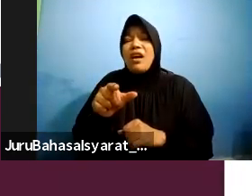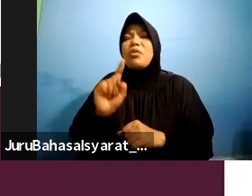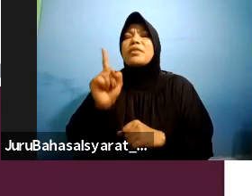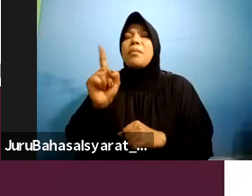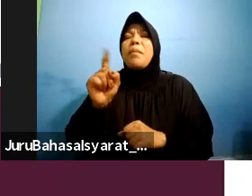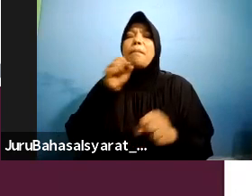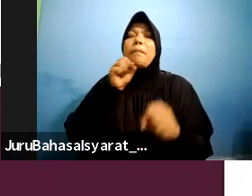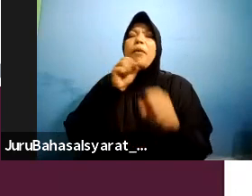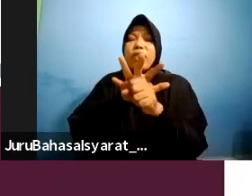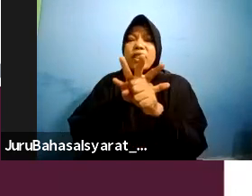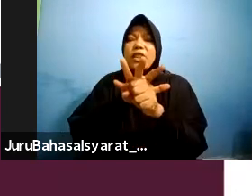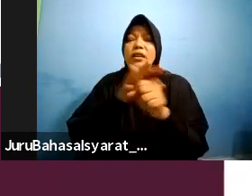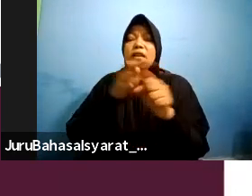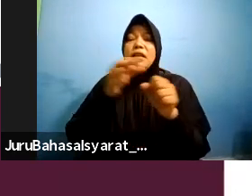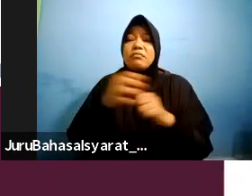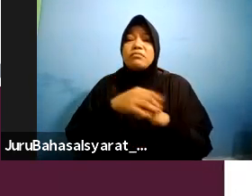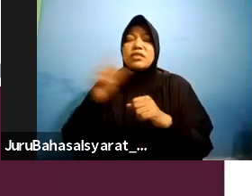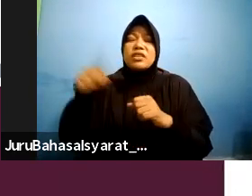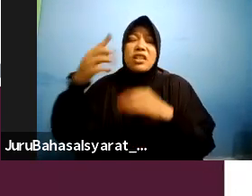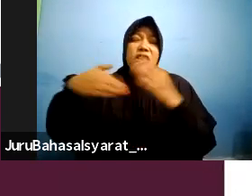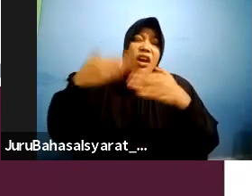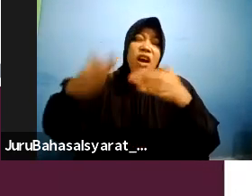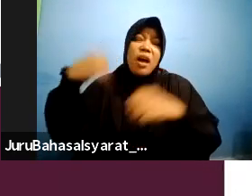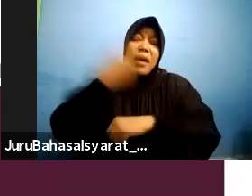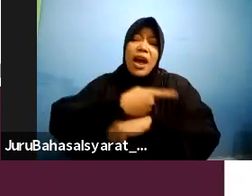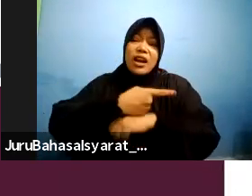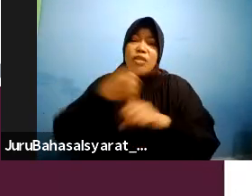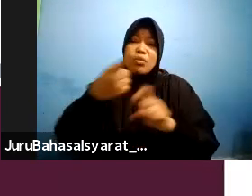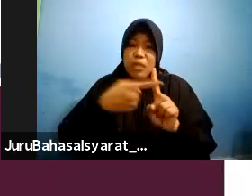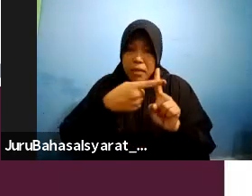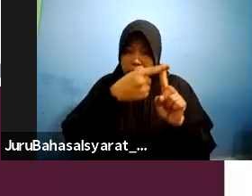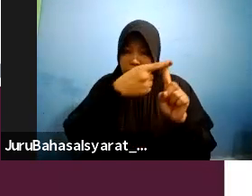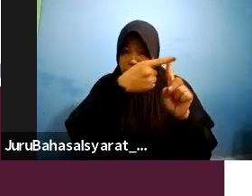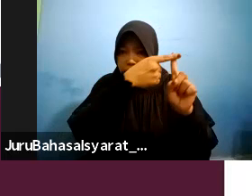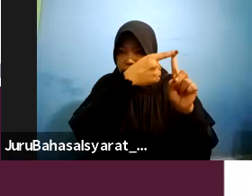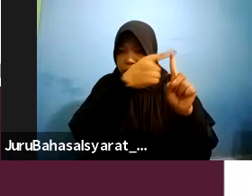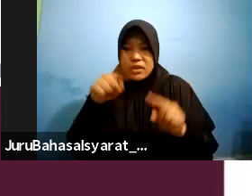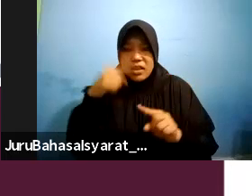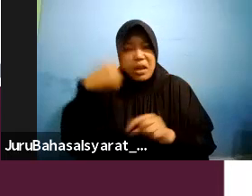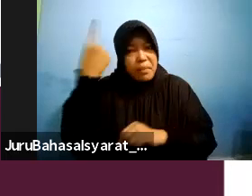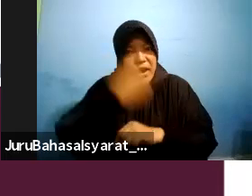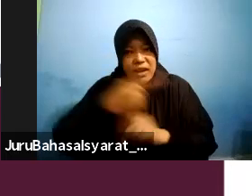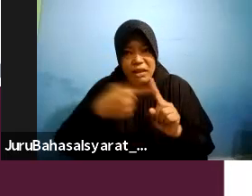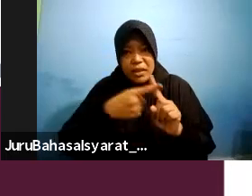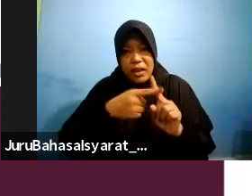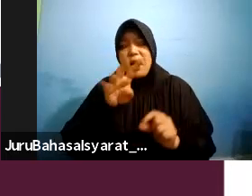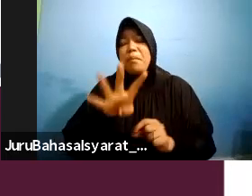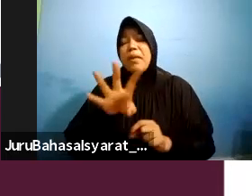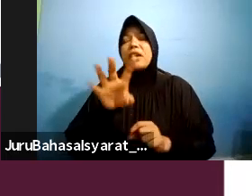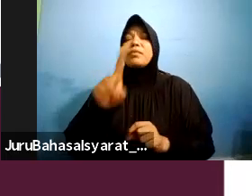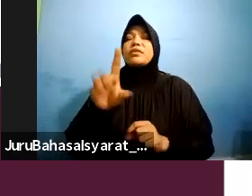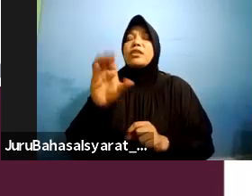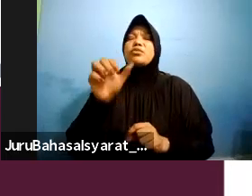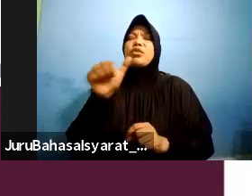Dan kasus baru ini setiap harinya di Indonesia sekarang 4.106. Jadi belum menghilang COVID ini di negara